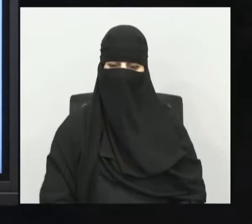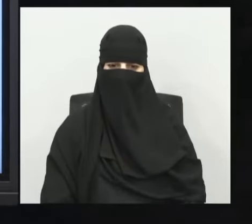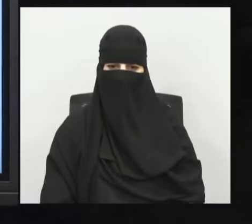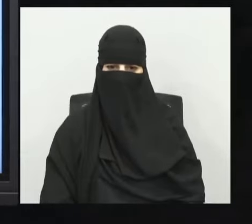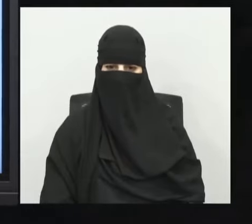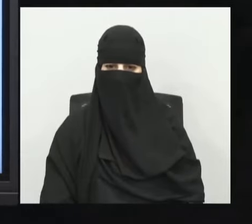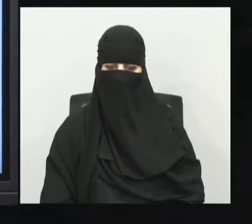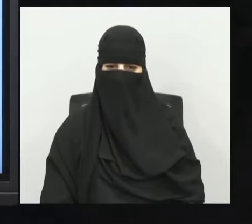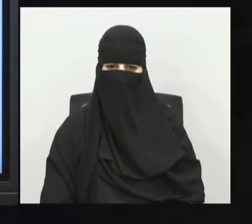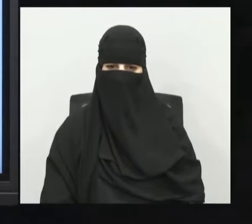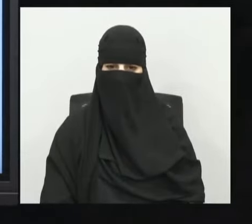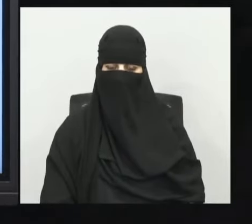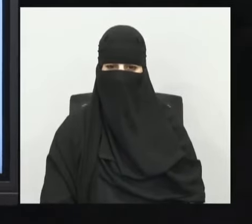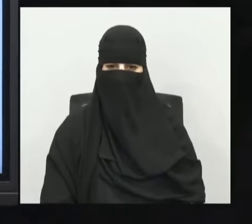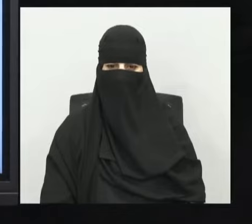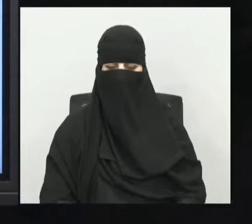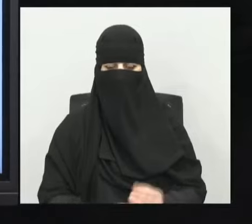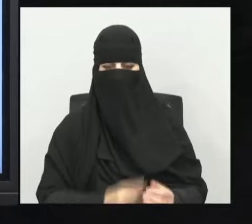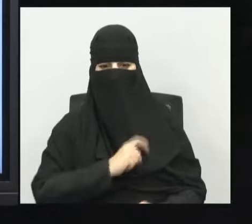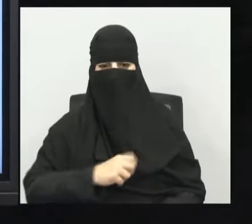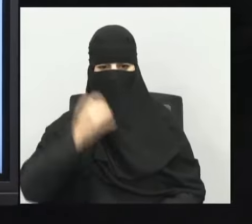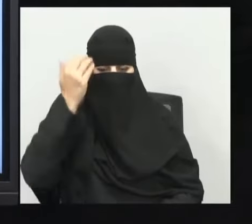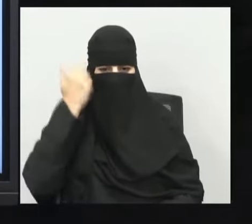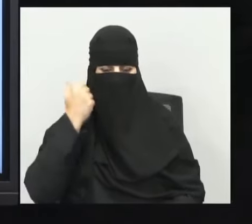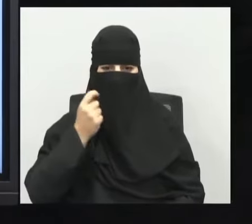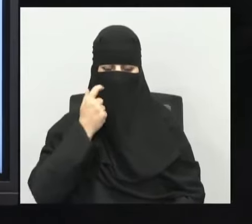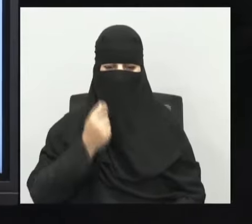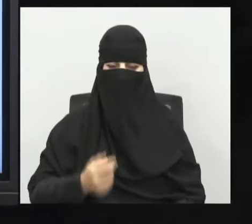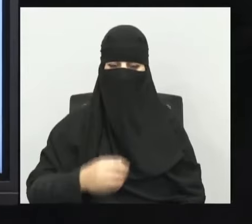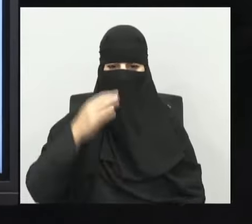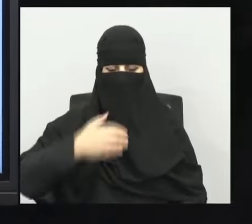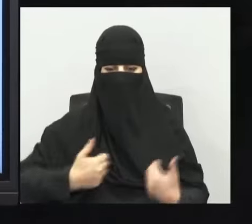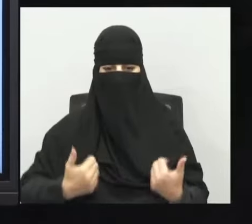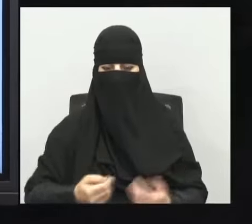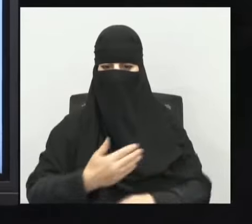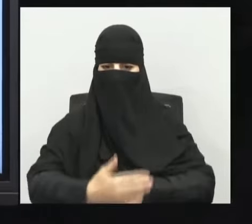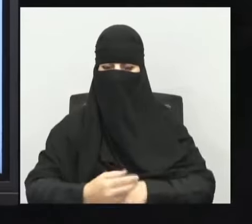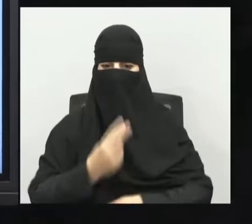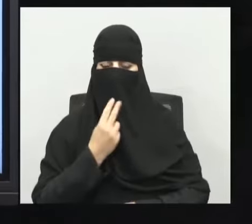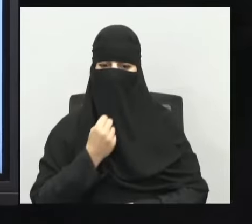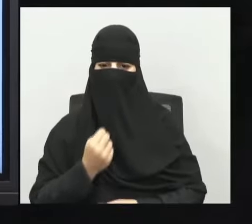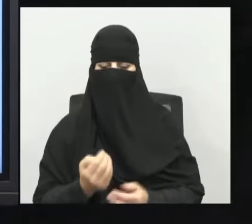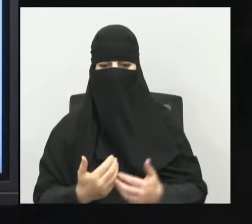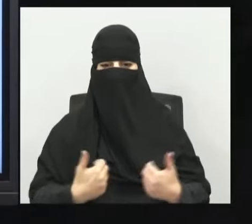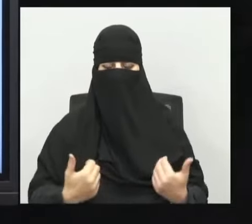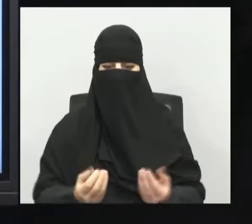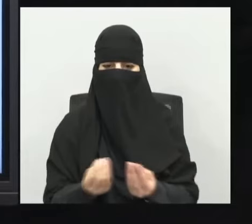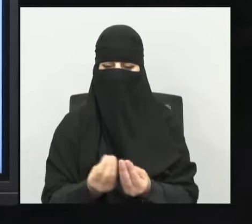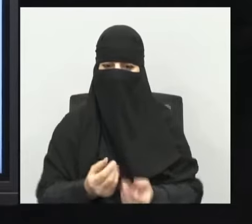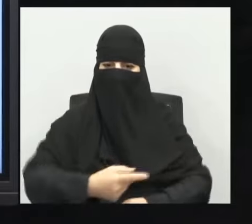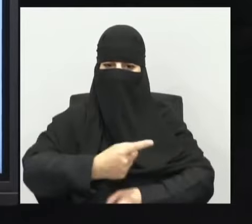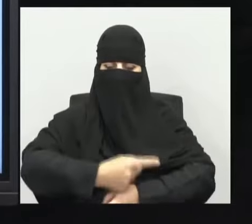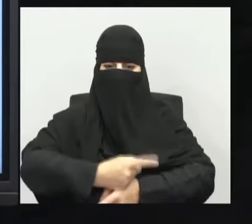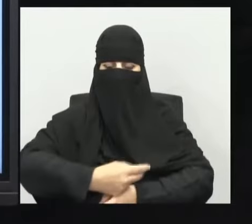افضل صلاه واتم تسليم ابناء الطلاب بنات الطالبات اسعد الله اوقاتكم بالخير والمسرات معكم